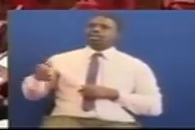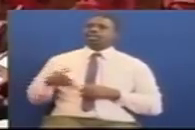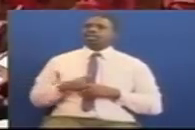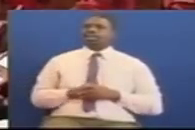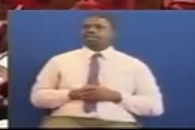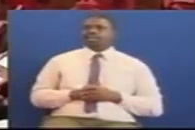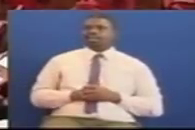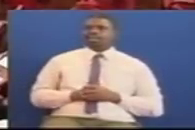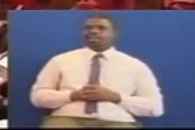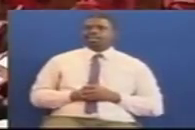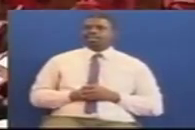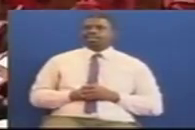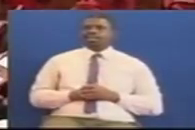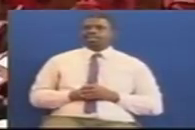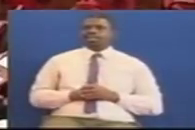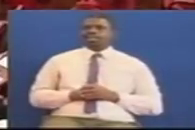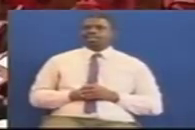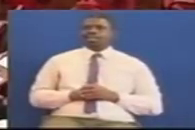Asante.